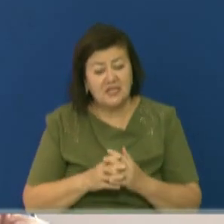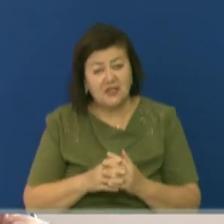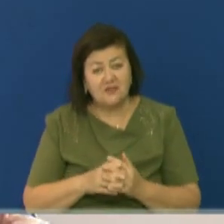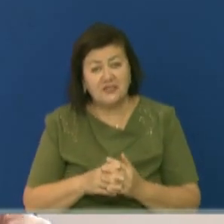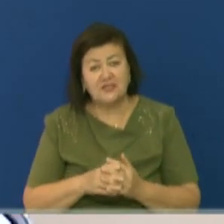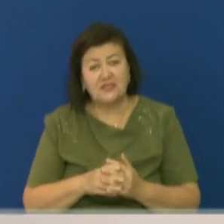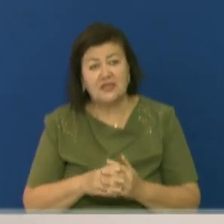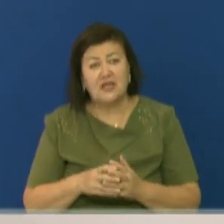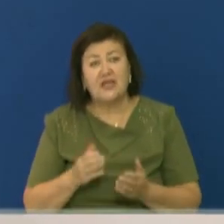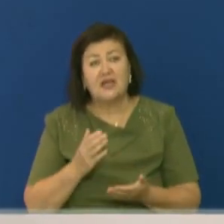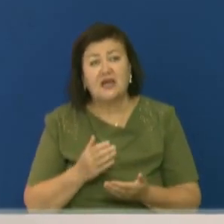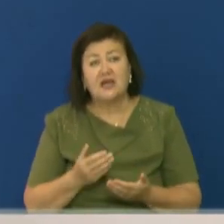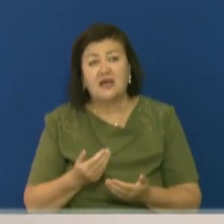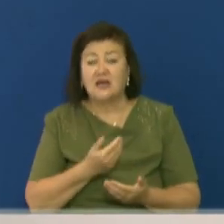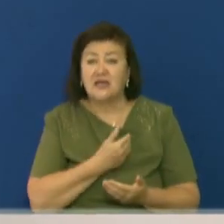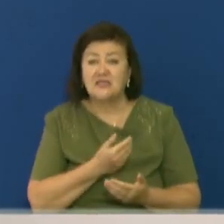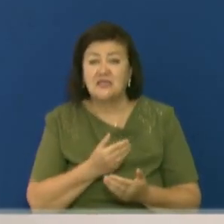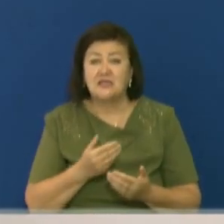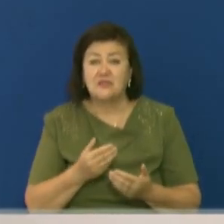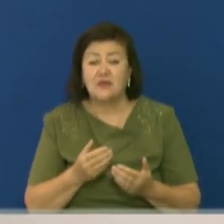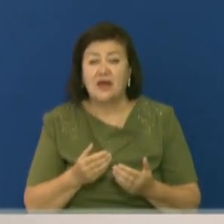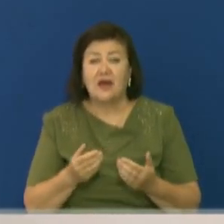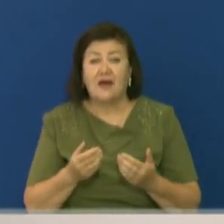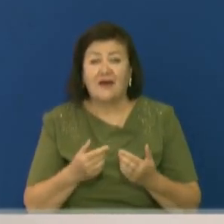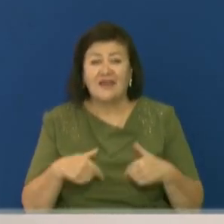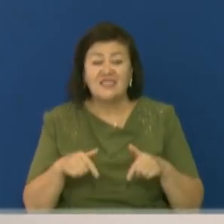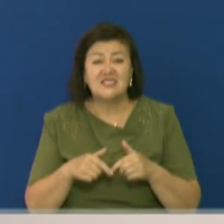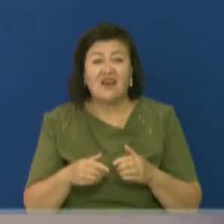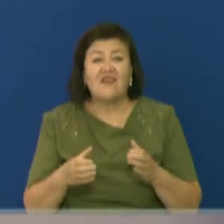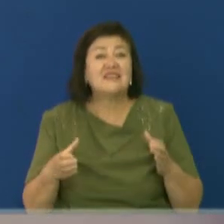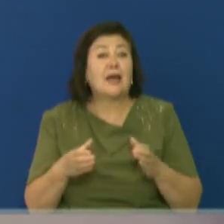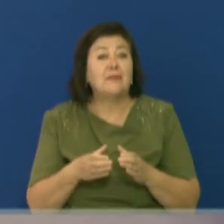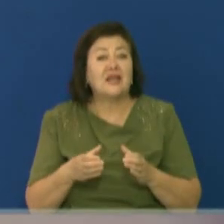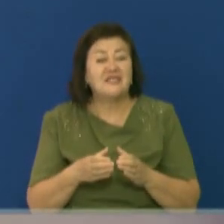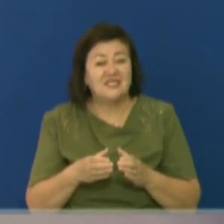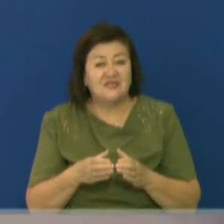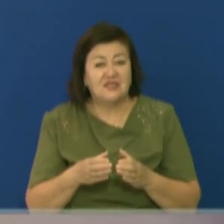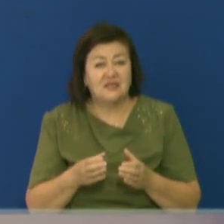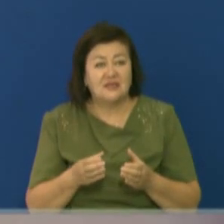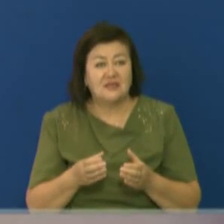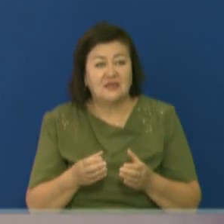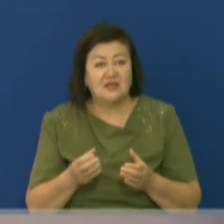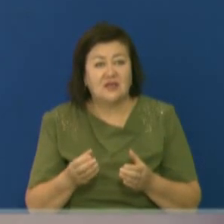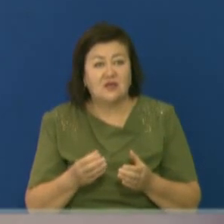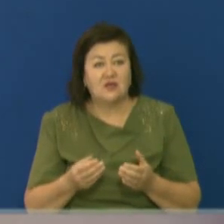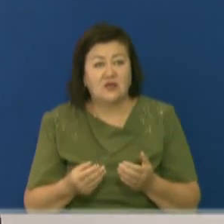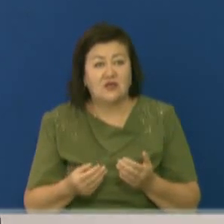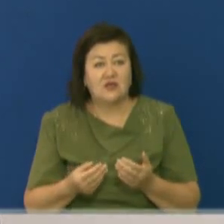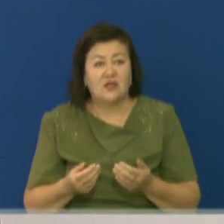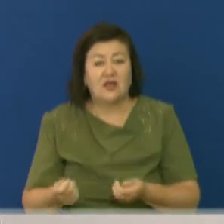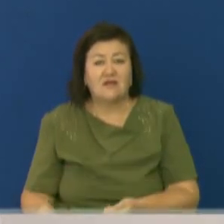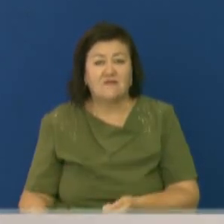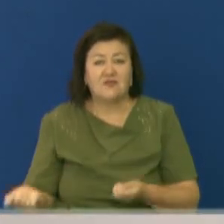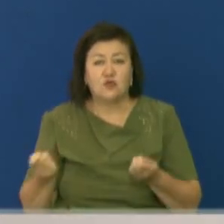отырғаным, кооператив құру негізінде жаңа жұмыс орындарын ашсақ, жаңа ауылға жем-шөп түсіру мәселесі, көмір түсіру